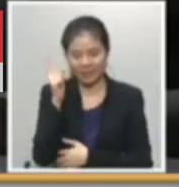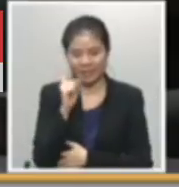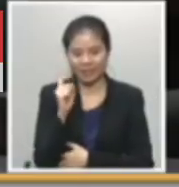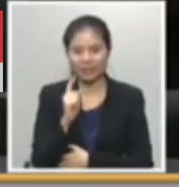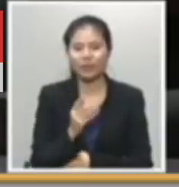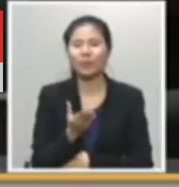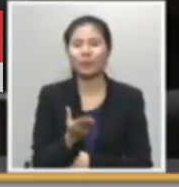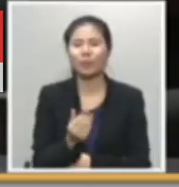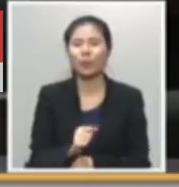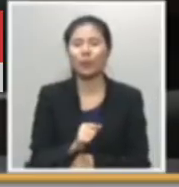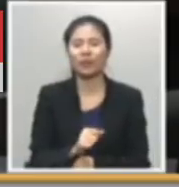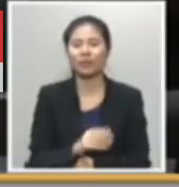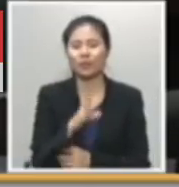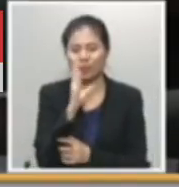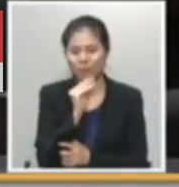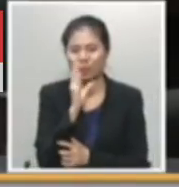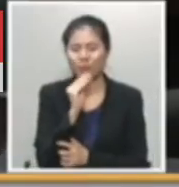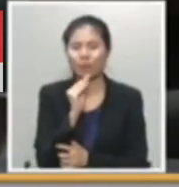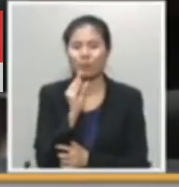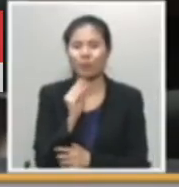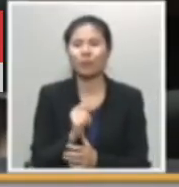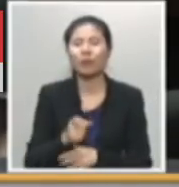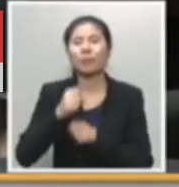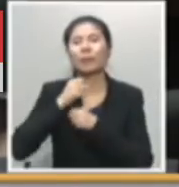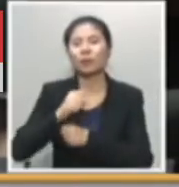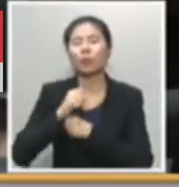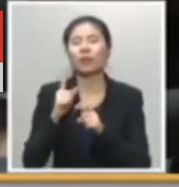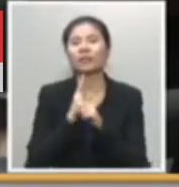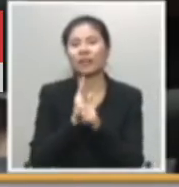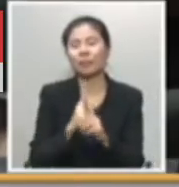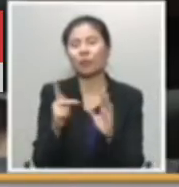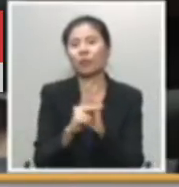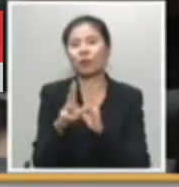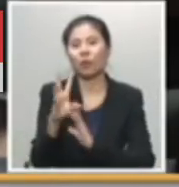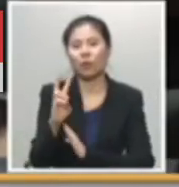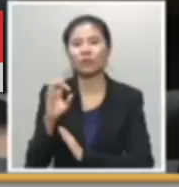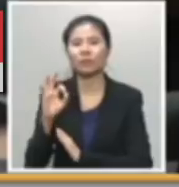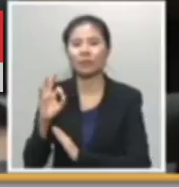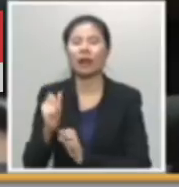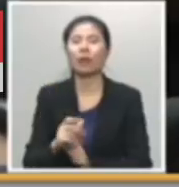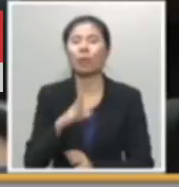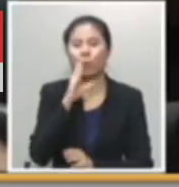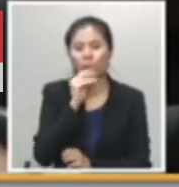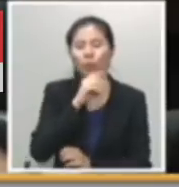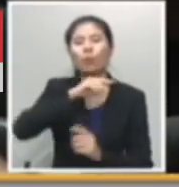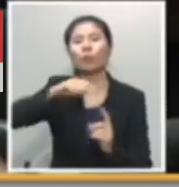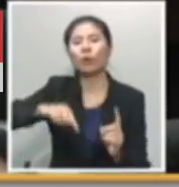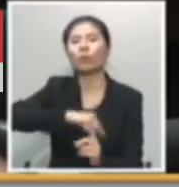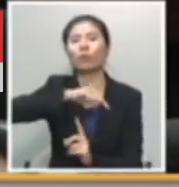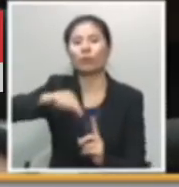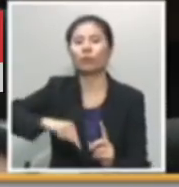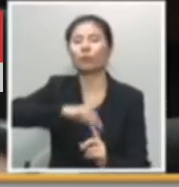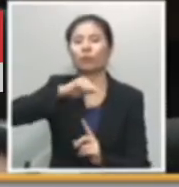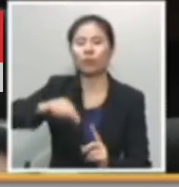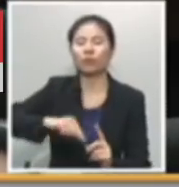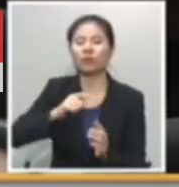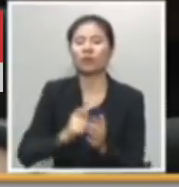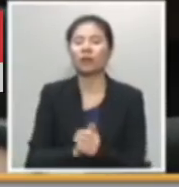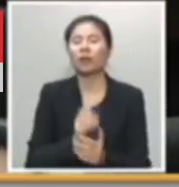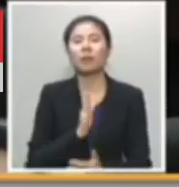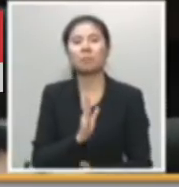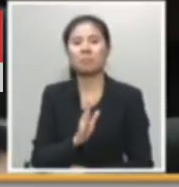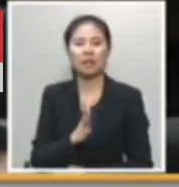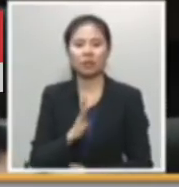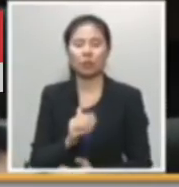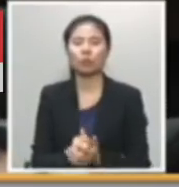นี้พูดขอประท้วงตามข้อ69ครับพูดวกไปเวียนมาแล้วไม่ตรงกับประ